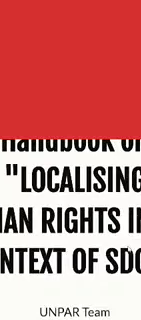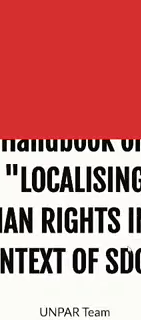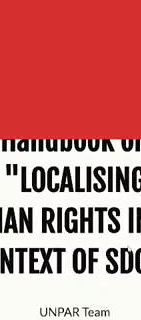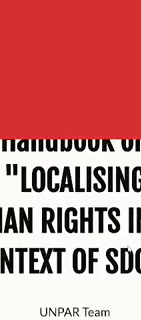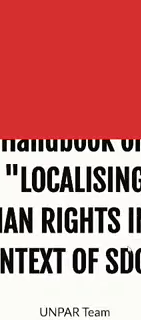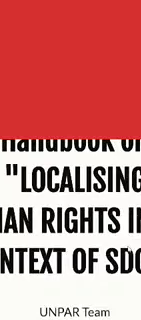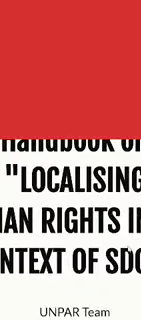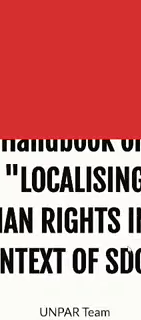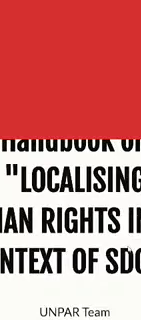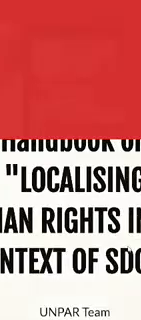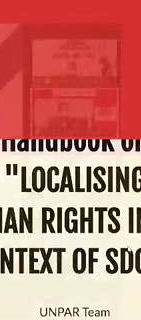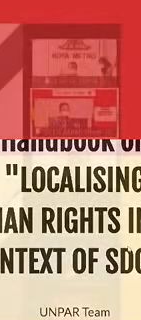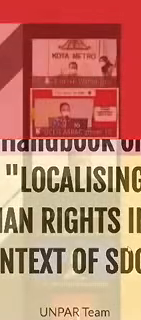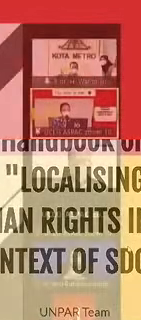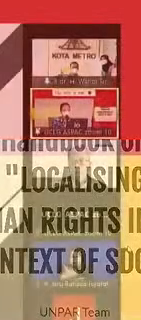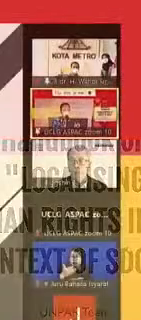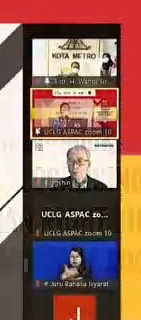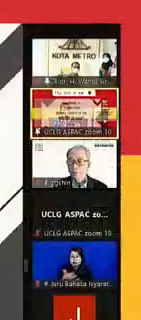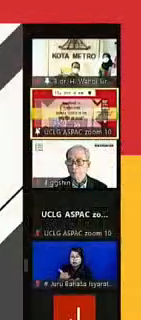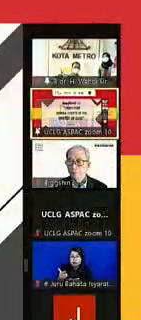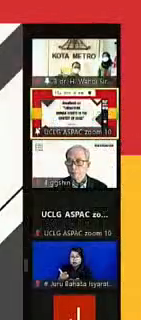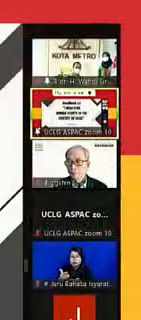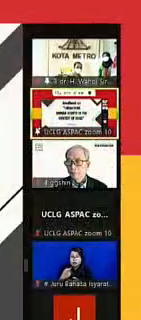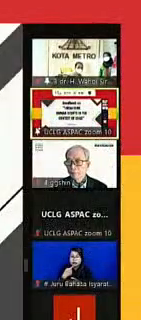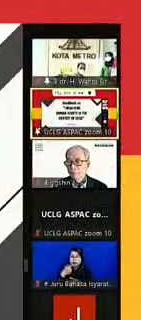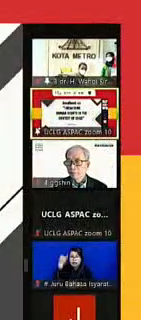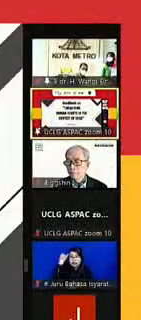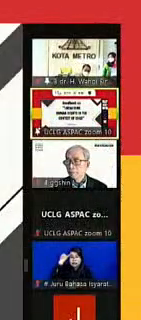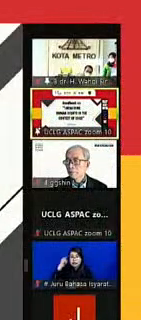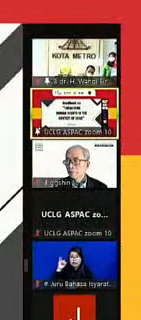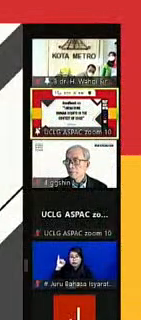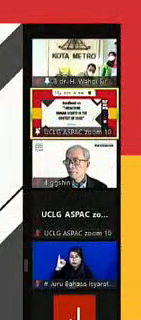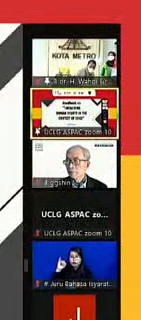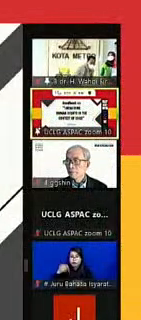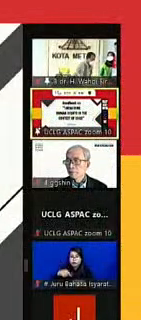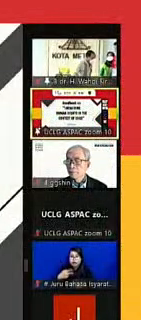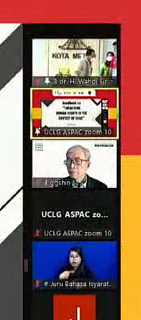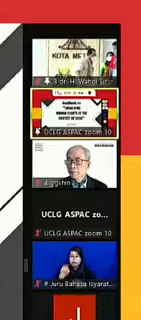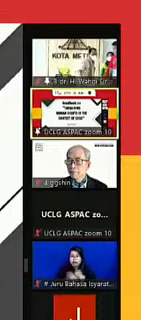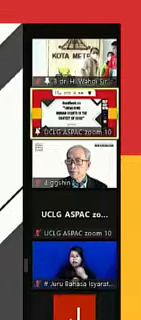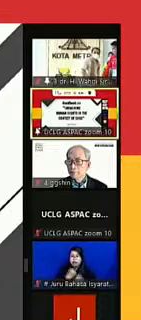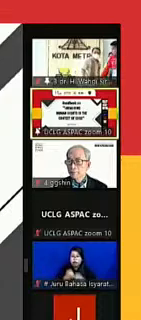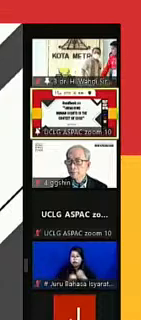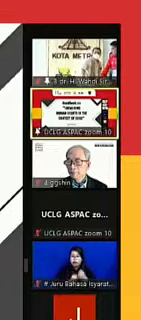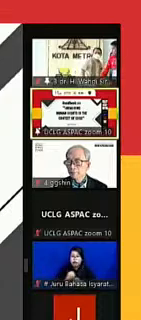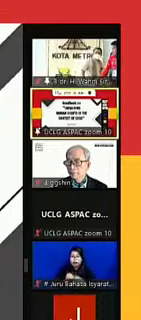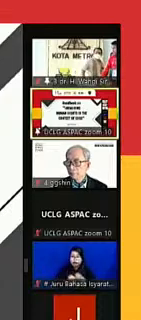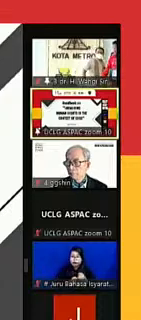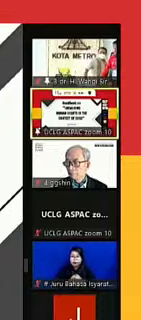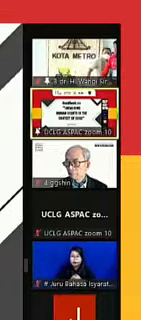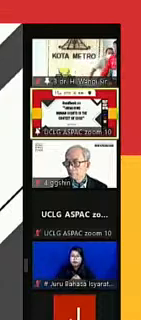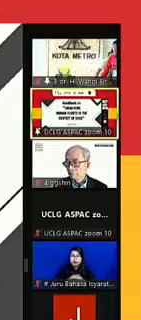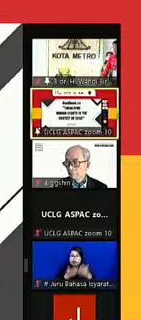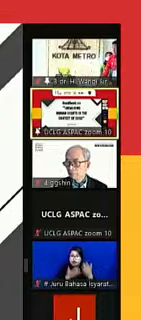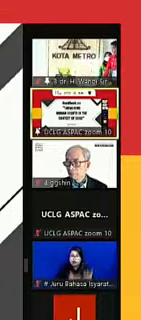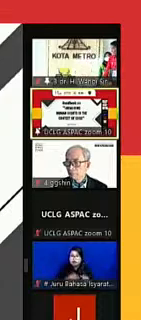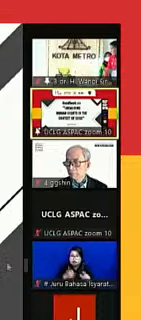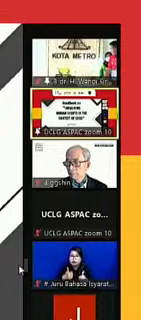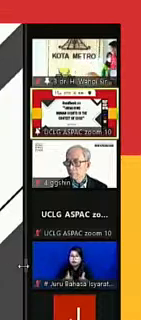Saya ingin membagikan inisiatif yang kita lakukan, yang kami lakukan untuk